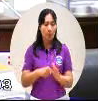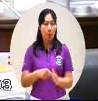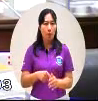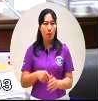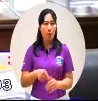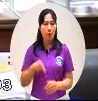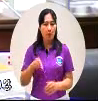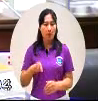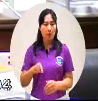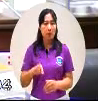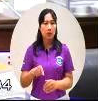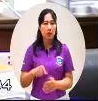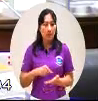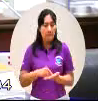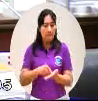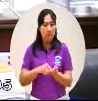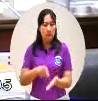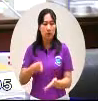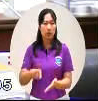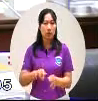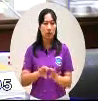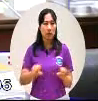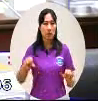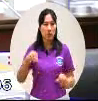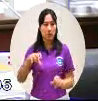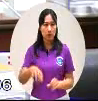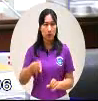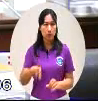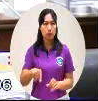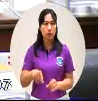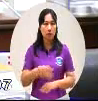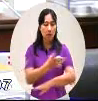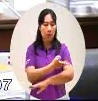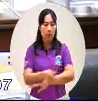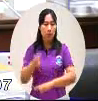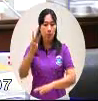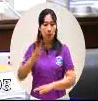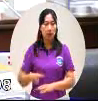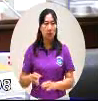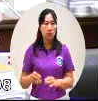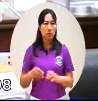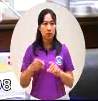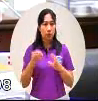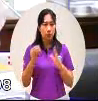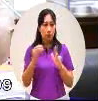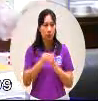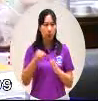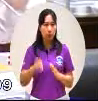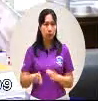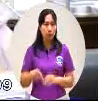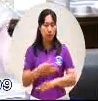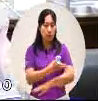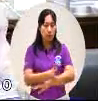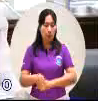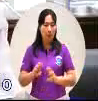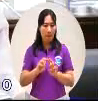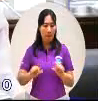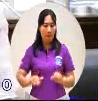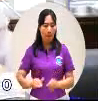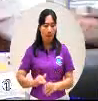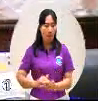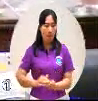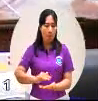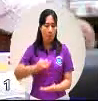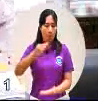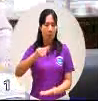协助一下，把这些高处的把它疏浚一下，往旁边啊，让这个